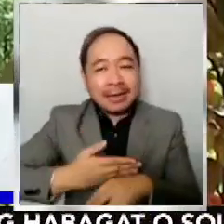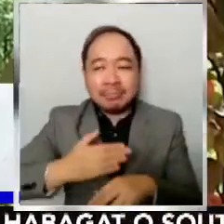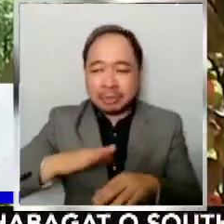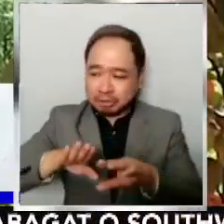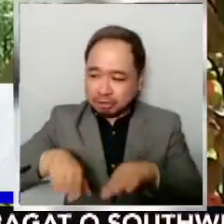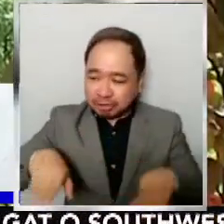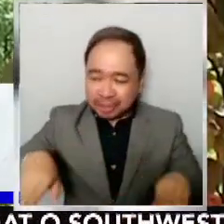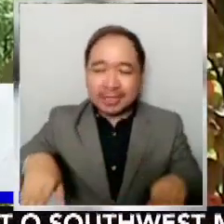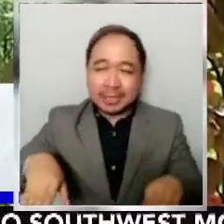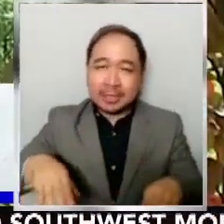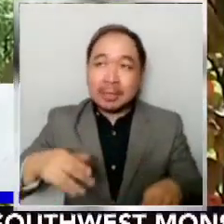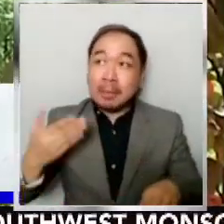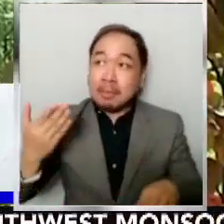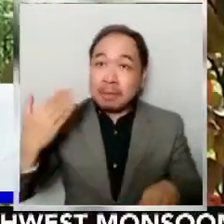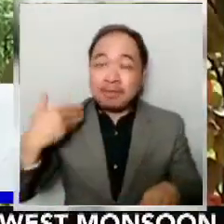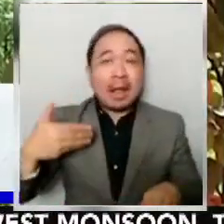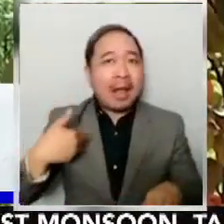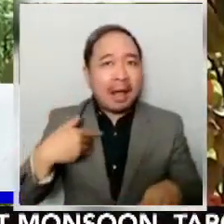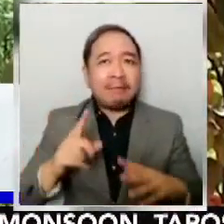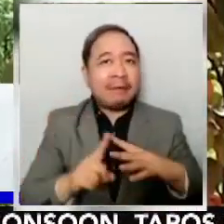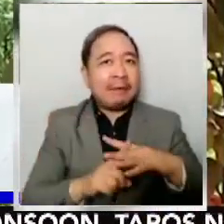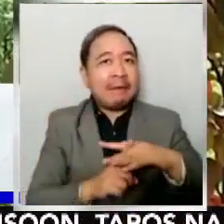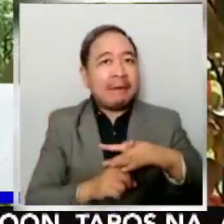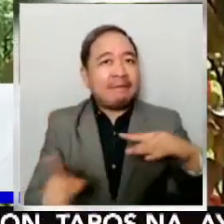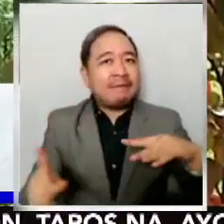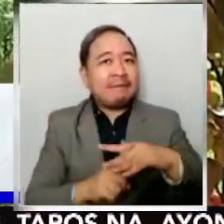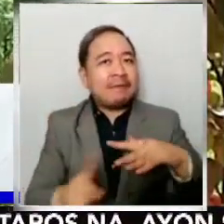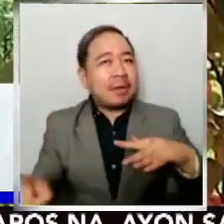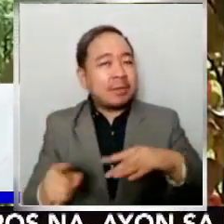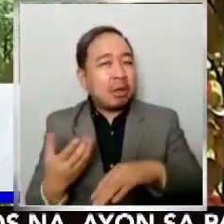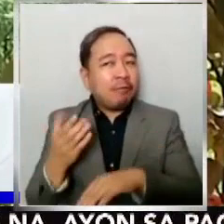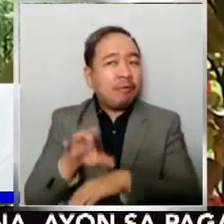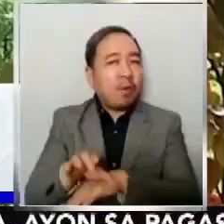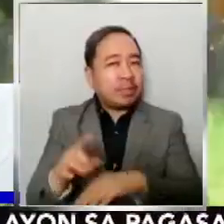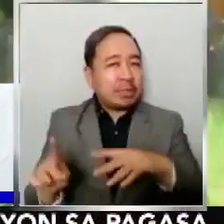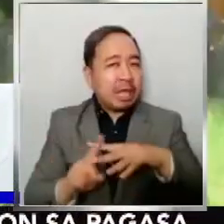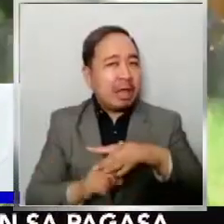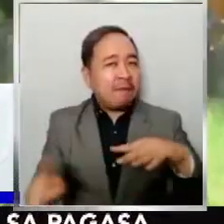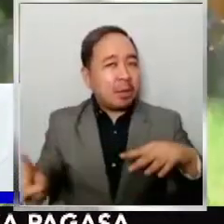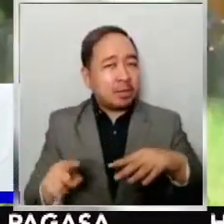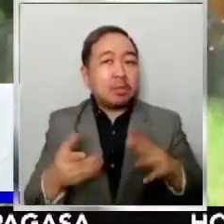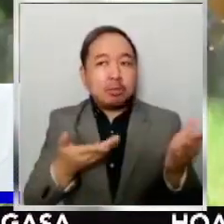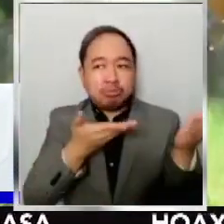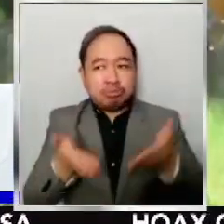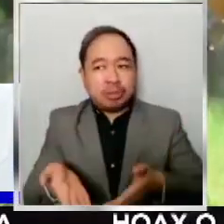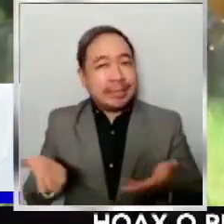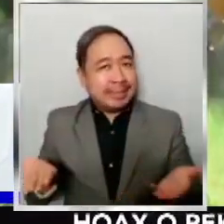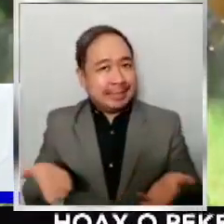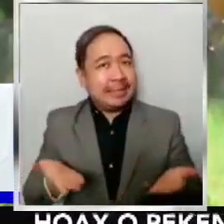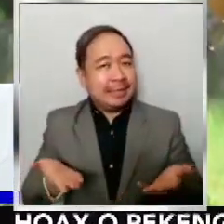ng preemptive evacuation or forced evacuation, dito po talaga namin dinadala. Kami po ay